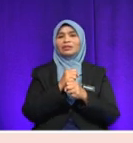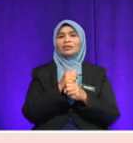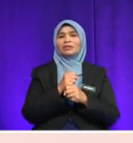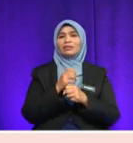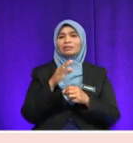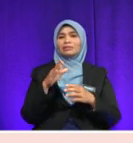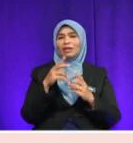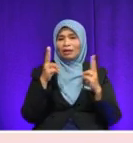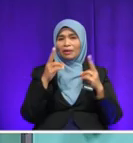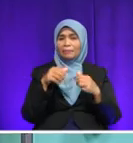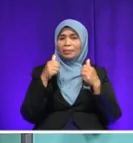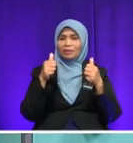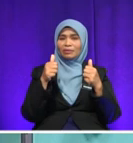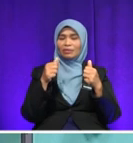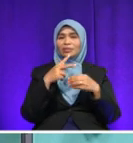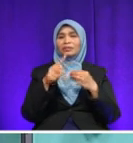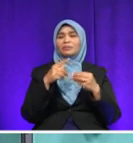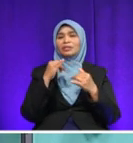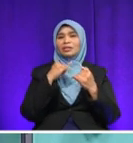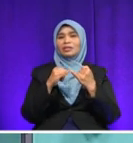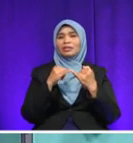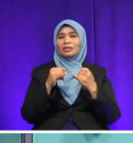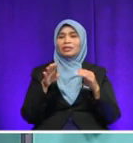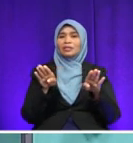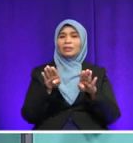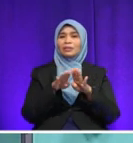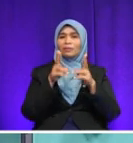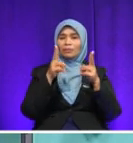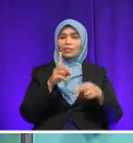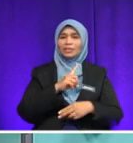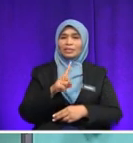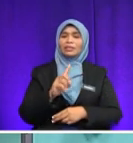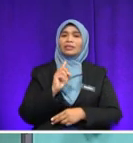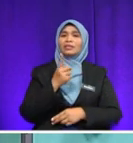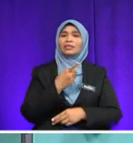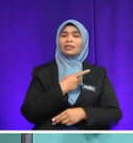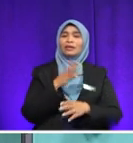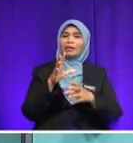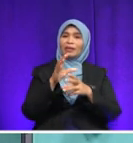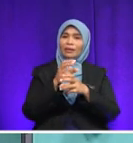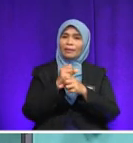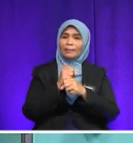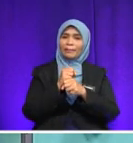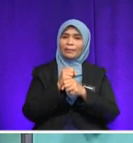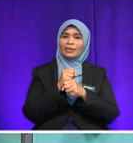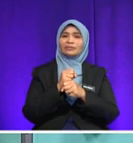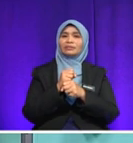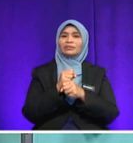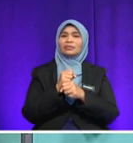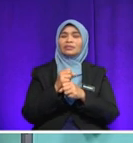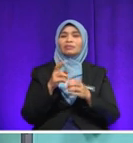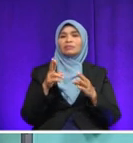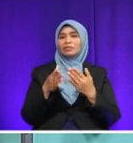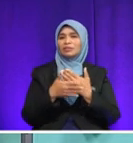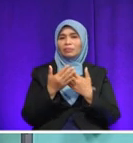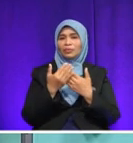Oke Kesimpulannya kesimpulannya yang terakhir adalah Oke sebagai umat Islam ya Kita sebenarnya dapat ya dan Islam ini adalah agama yang rusuh yang